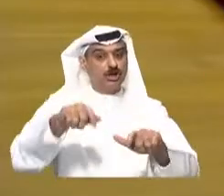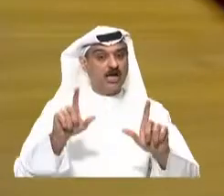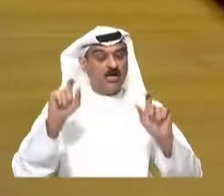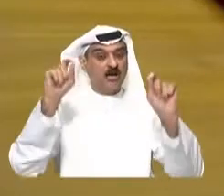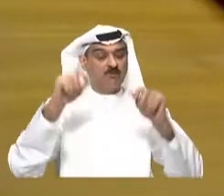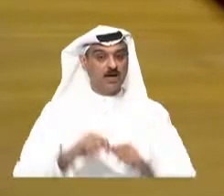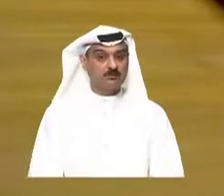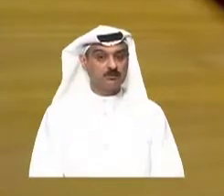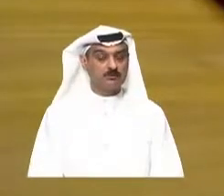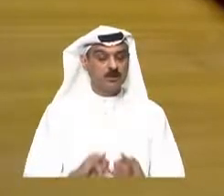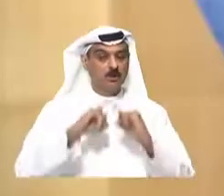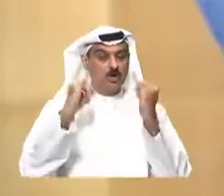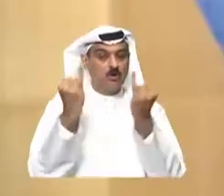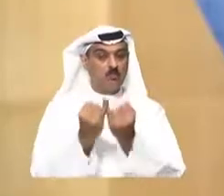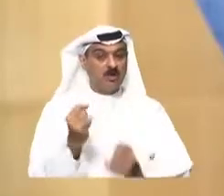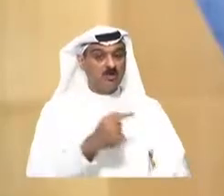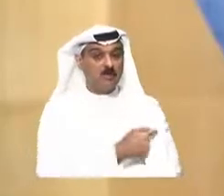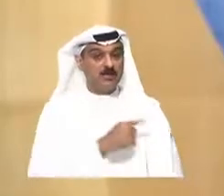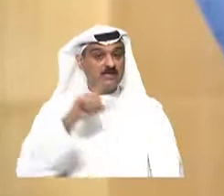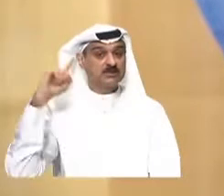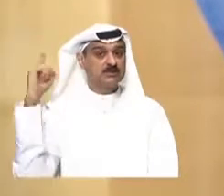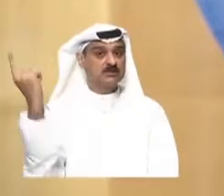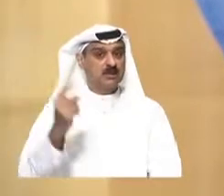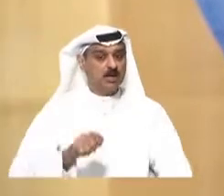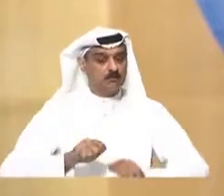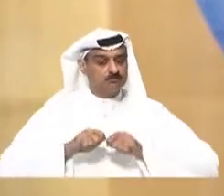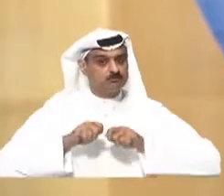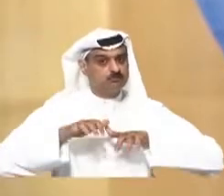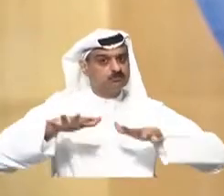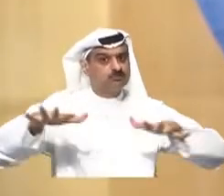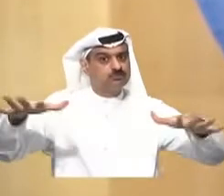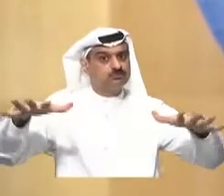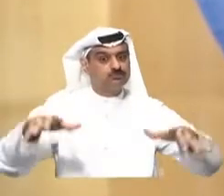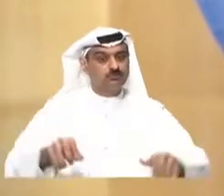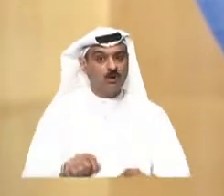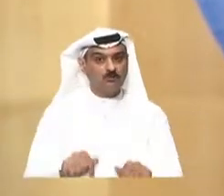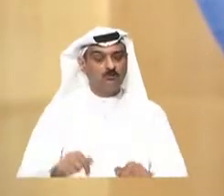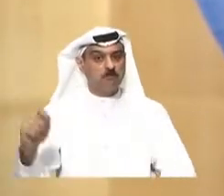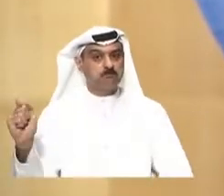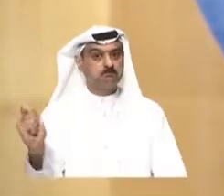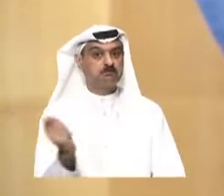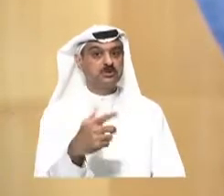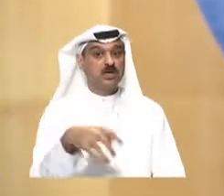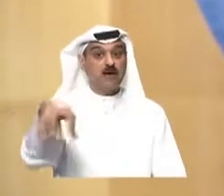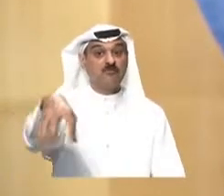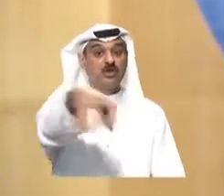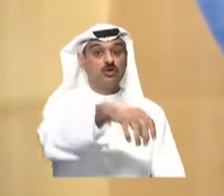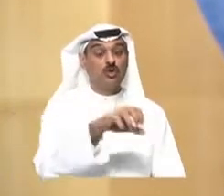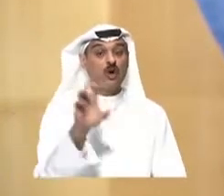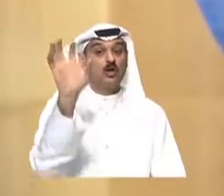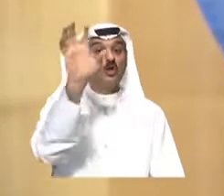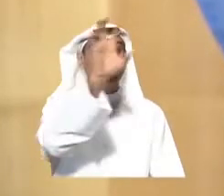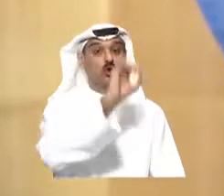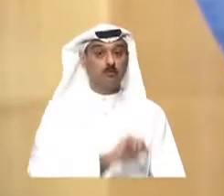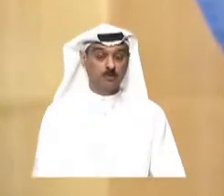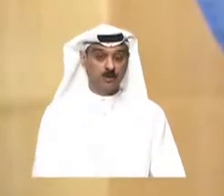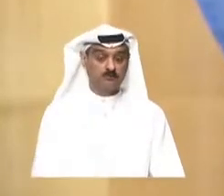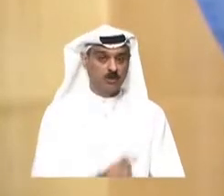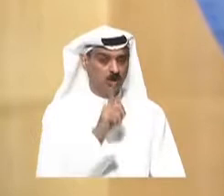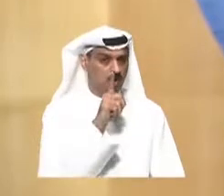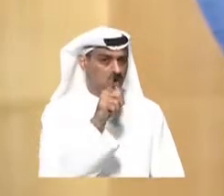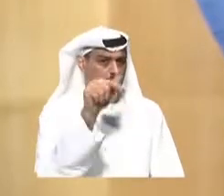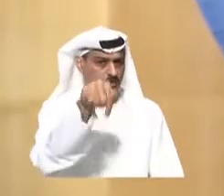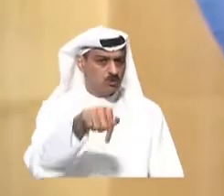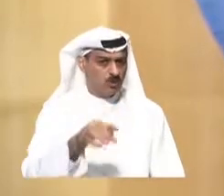منظمة الصحة العالمية من تسارع وتيرة انتقال العدوى بين الدول الأوروبية، مشيرة إلى أنها قد تؤدي